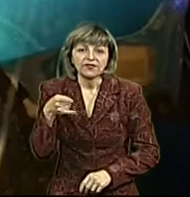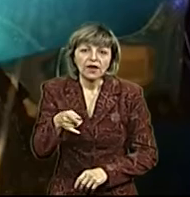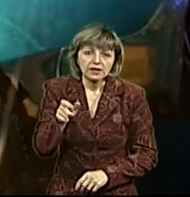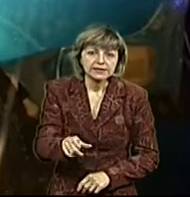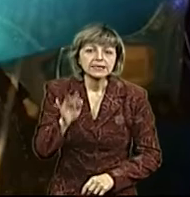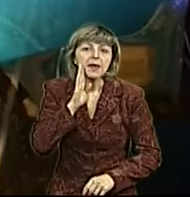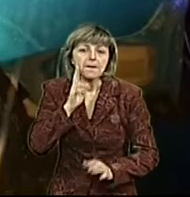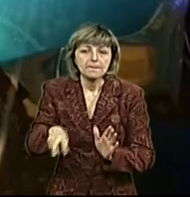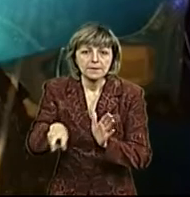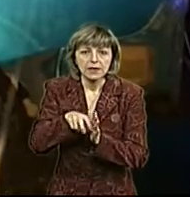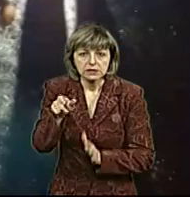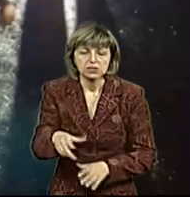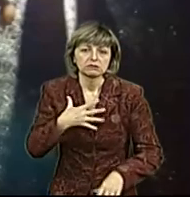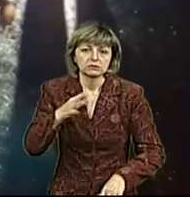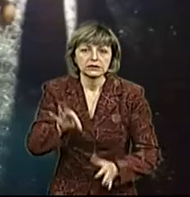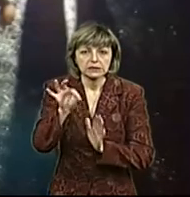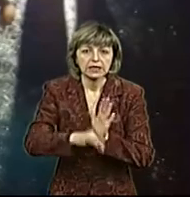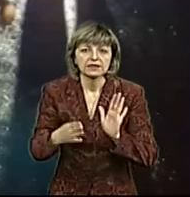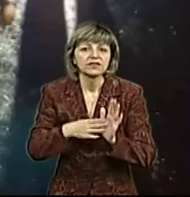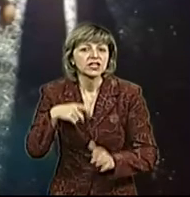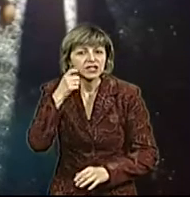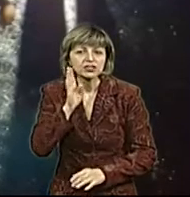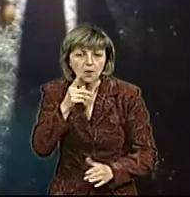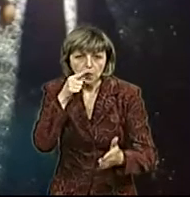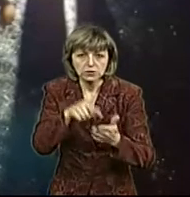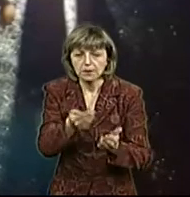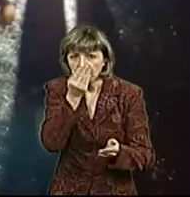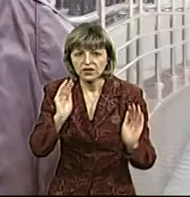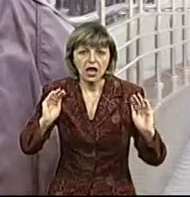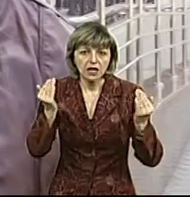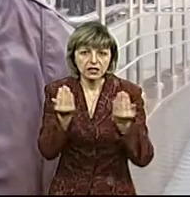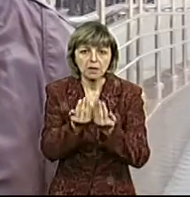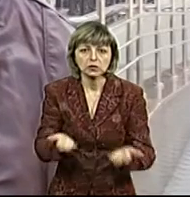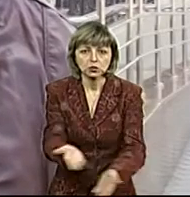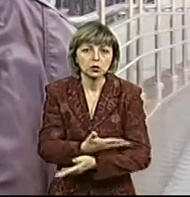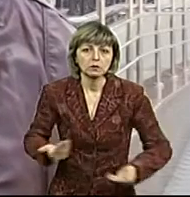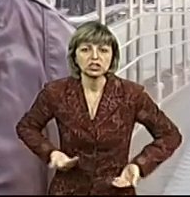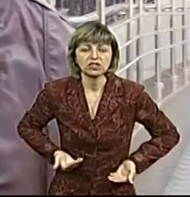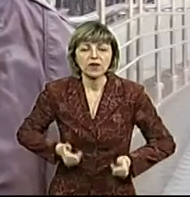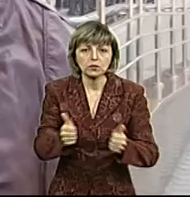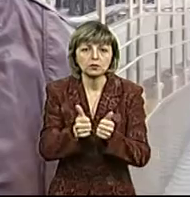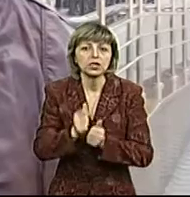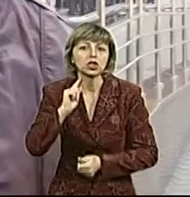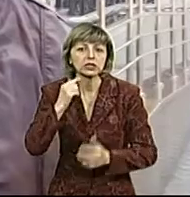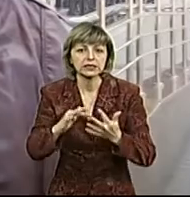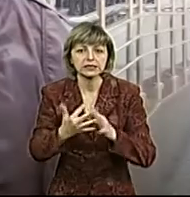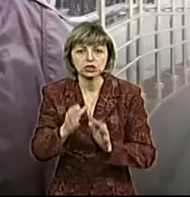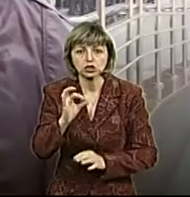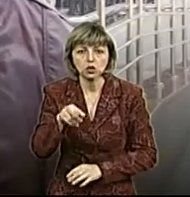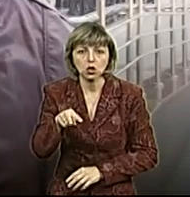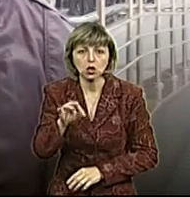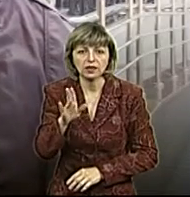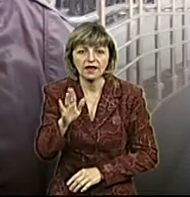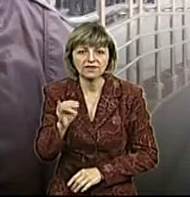32-річна пасажирка загинули на місці. 9-річна дівчинка потрапила до реанімації. Ми живемо біля Луцька недалеко, село Небіжка.